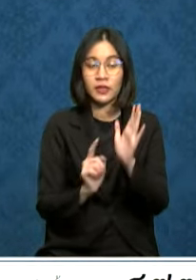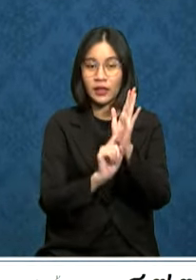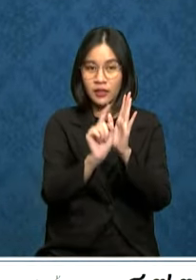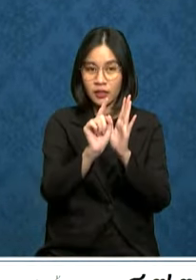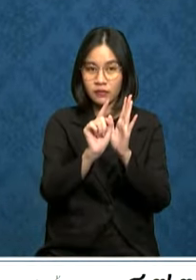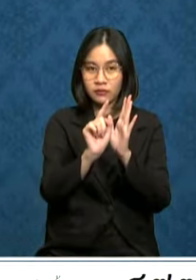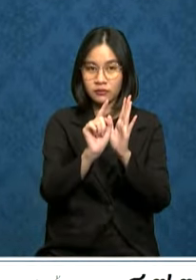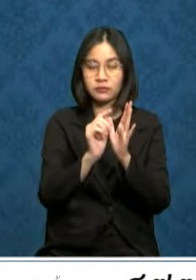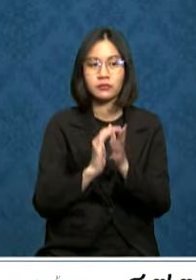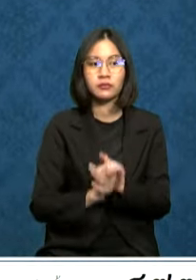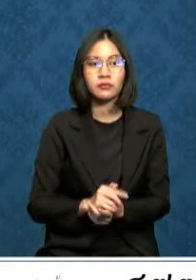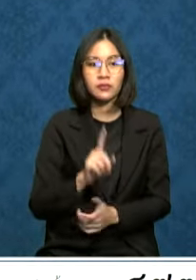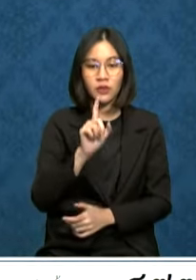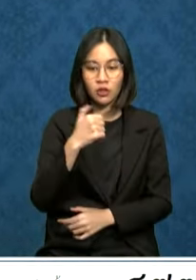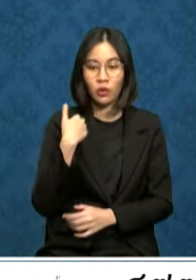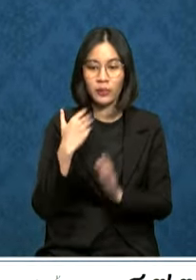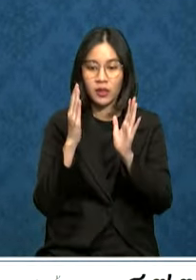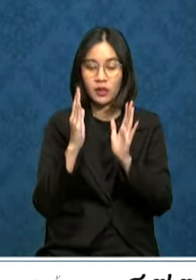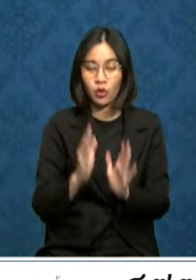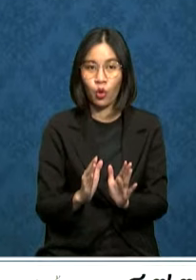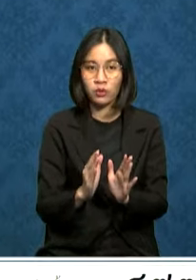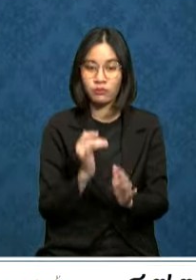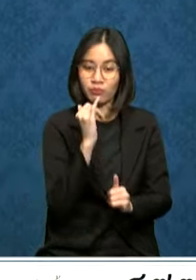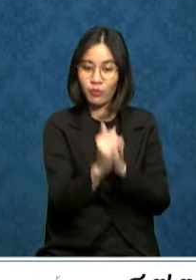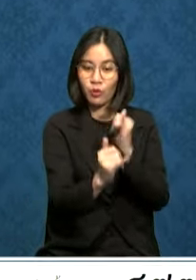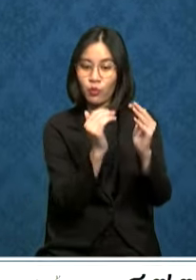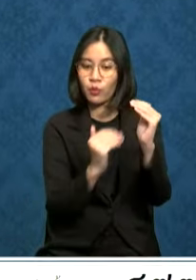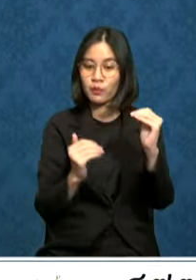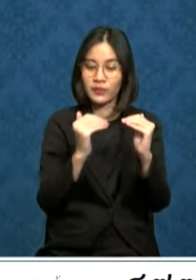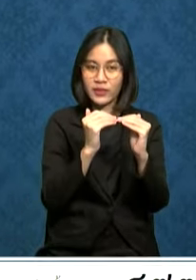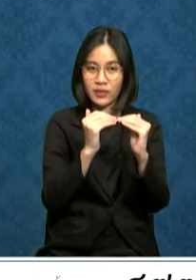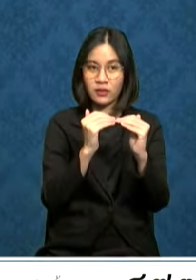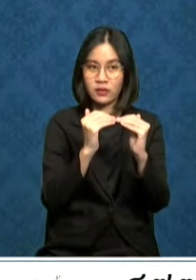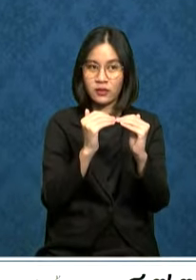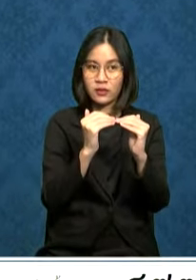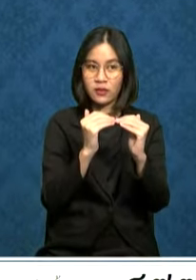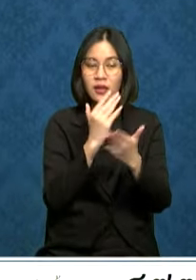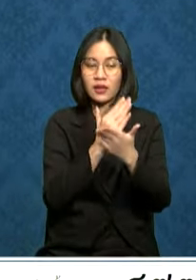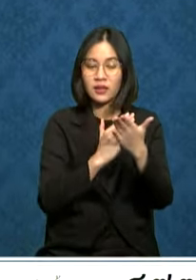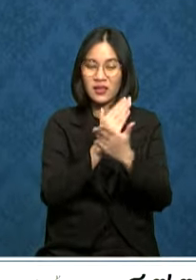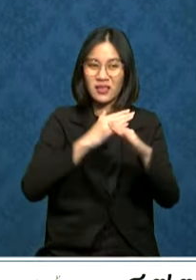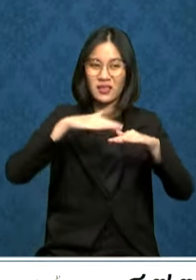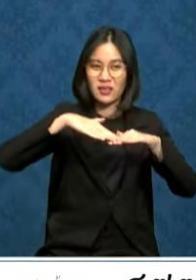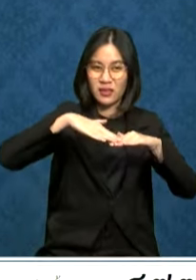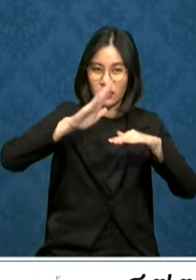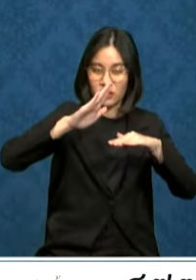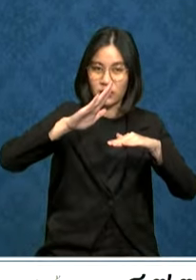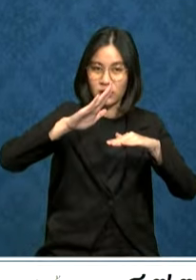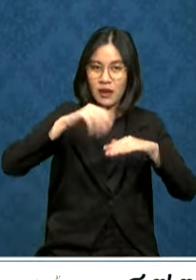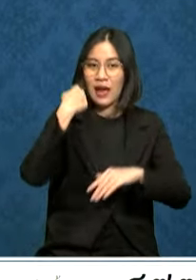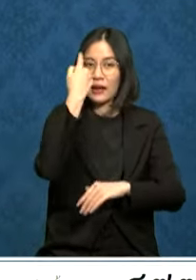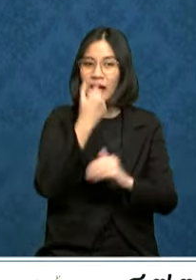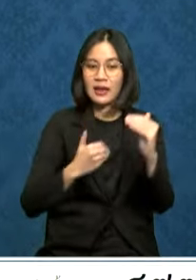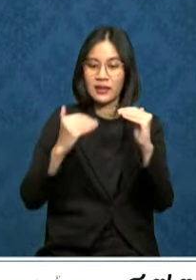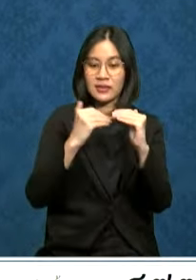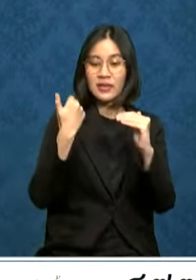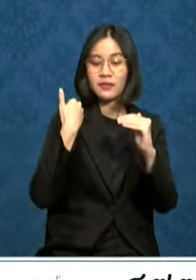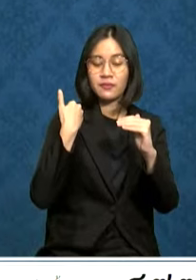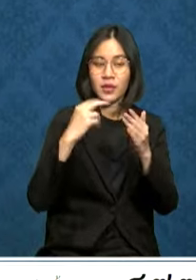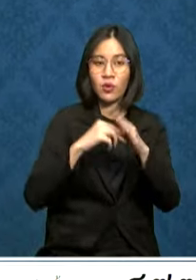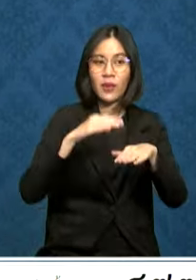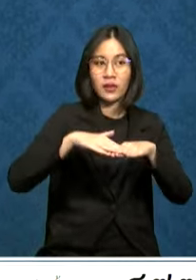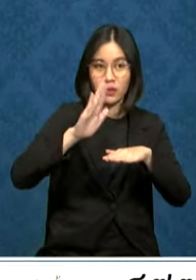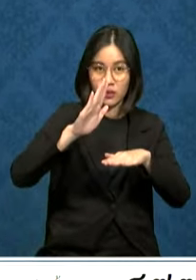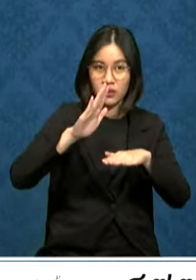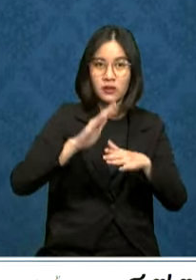ต้องมีผู้มาใช้สิทธิ์ เกินกึ่งหนึ่งของผู้มีสิทธกใหคามว่าผู้มา